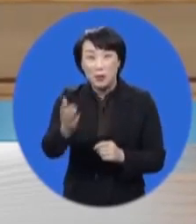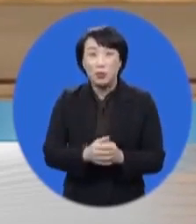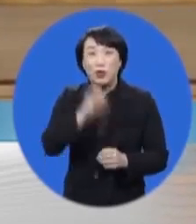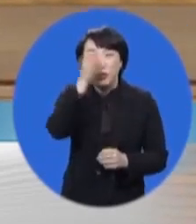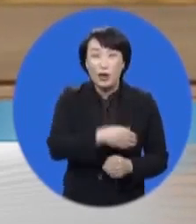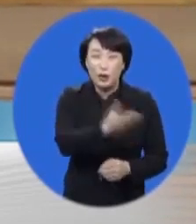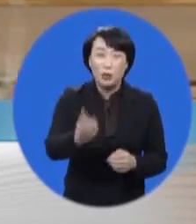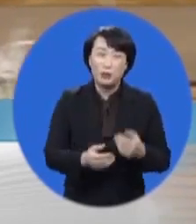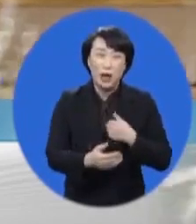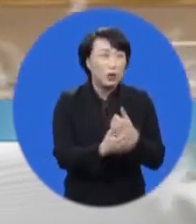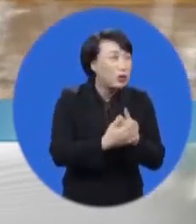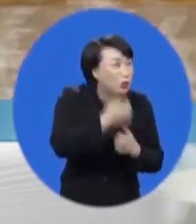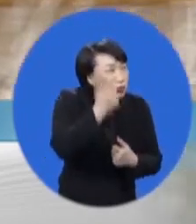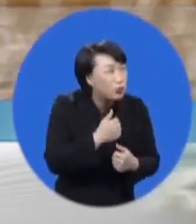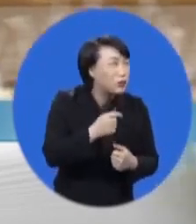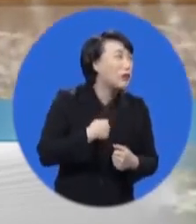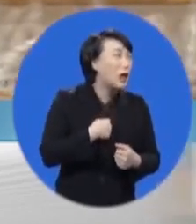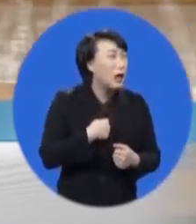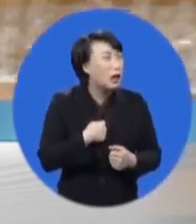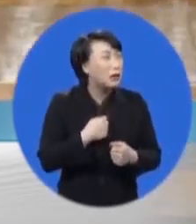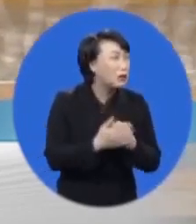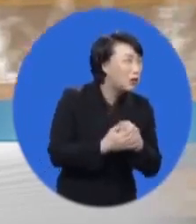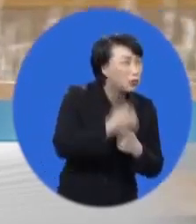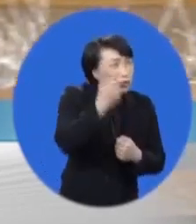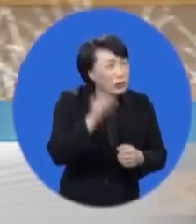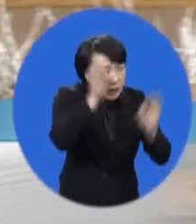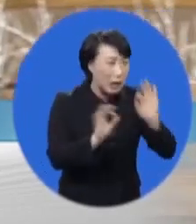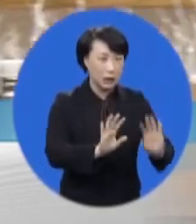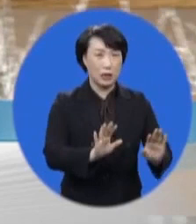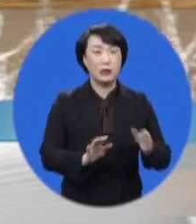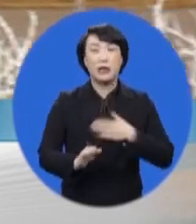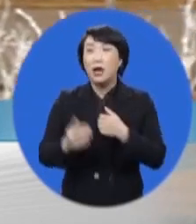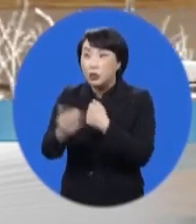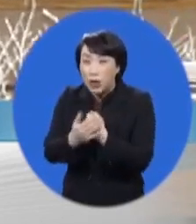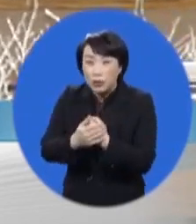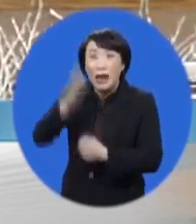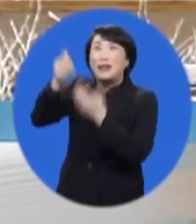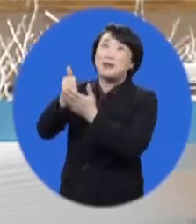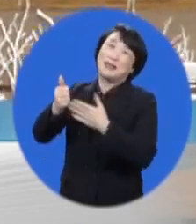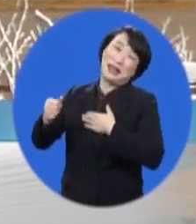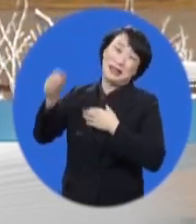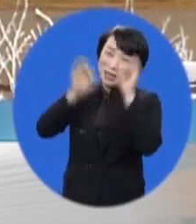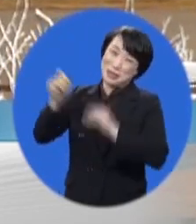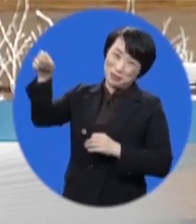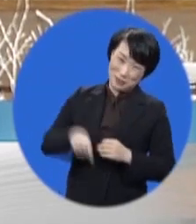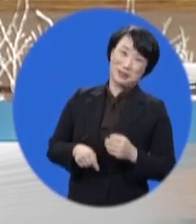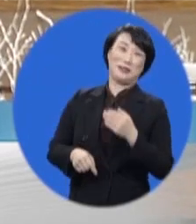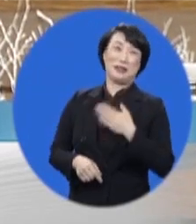그냥 나를 도울 신을 내가 찾는 게 아니오, 나를 도와줄 신이 나를 찾아오셨다 이